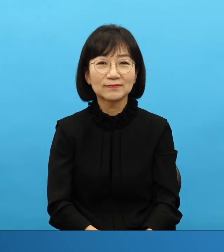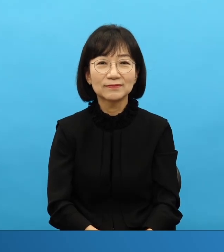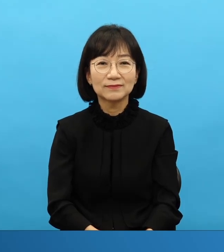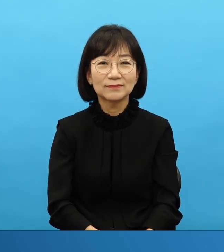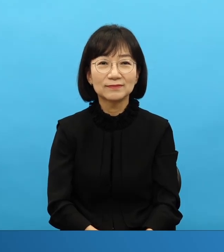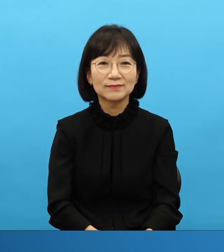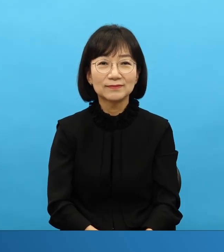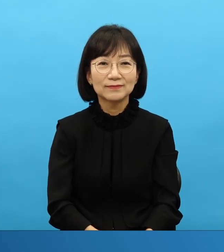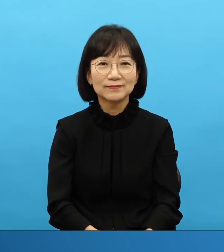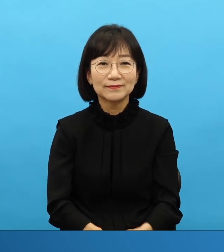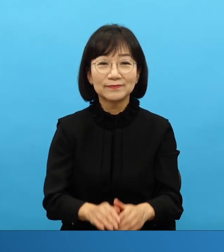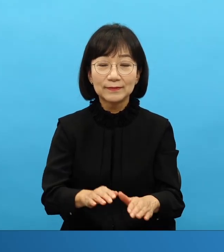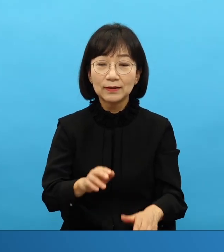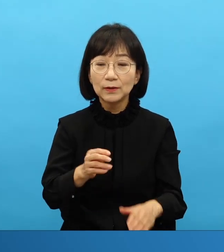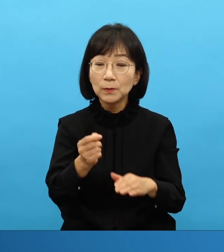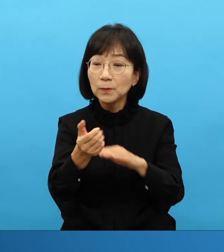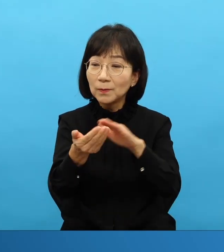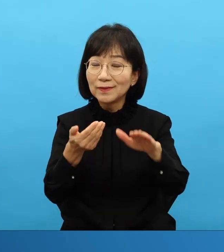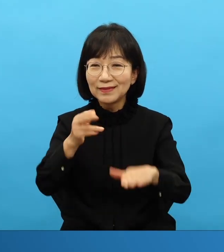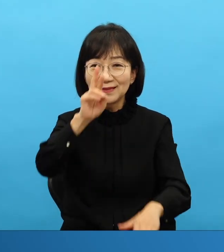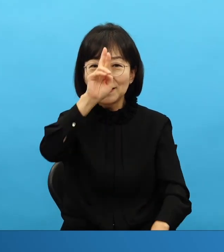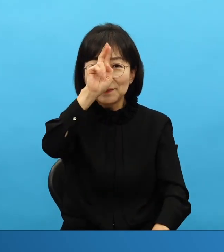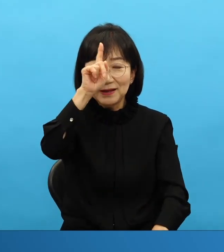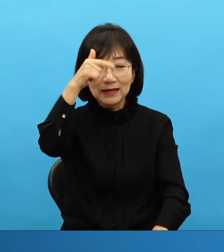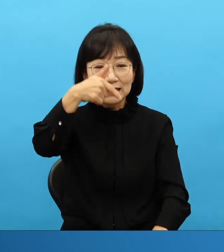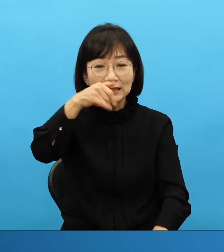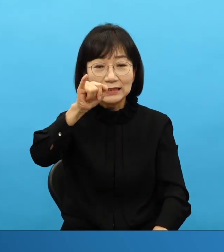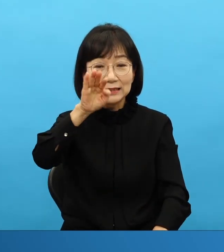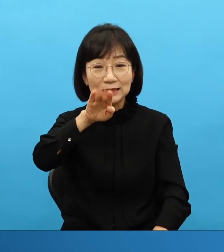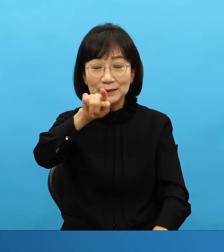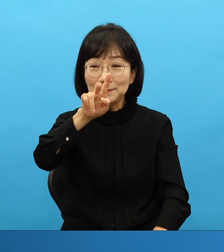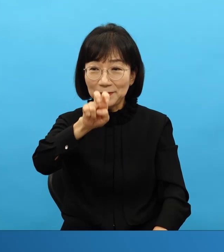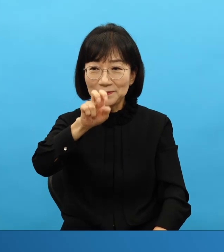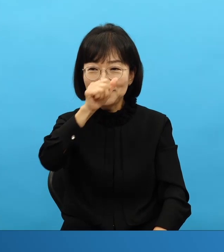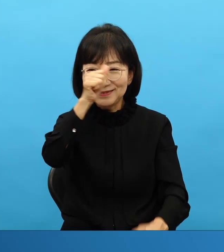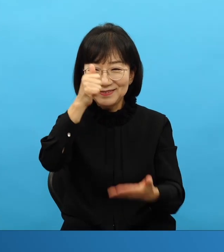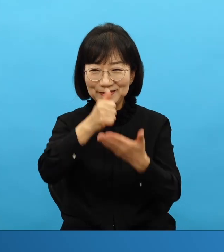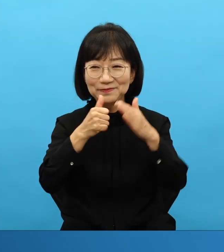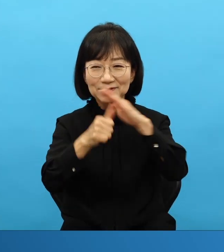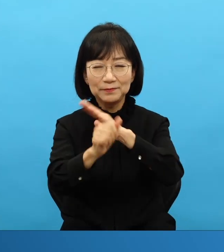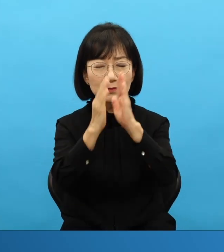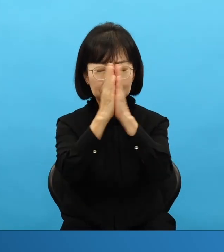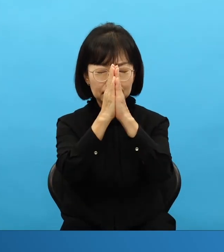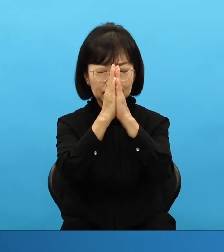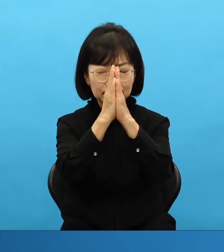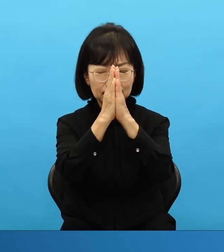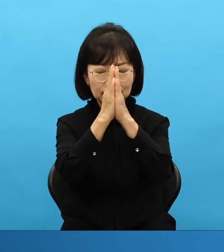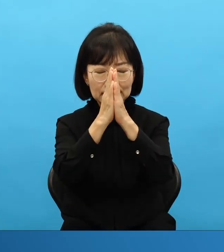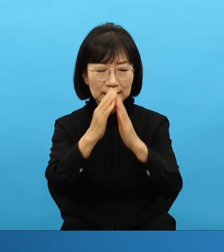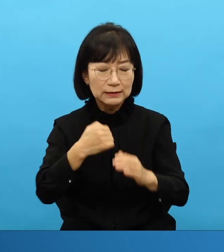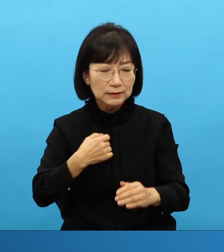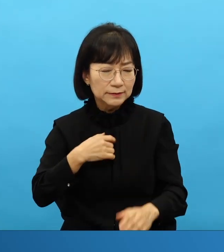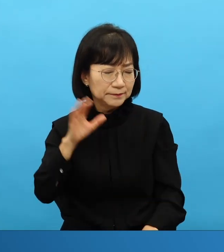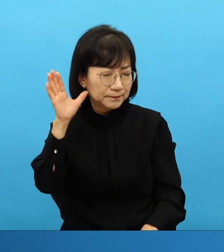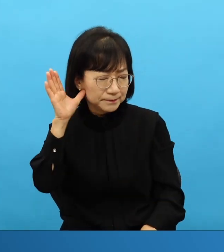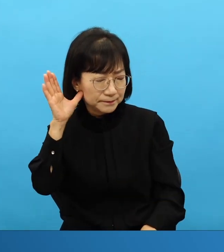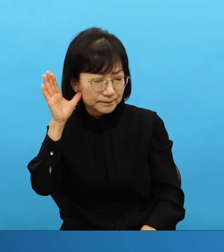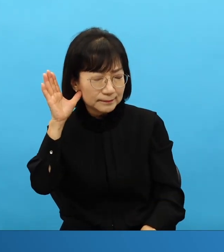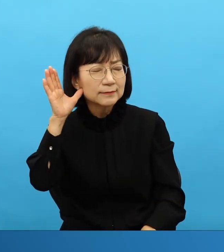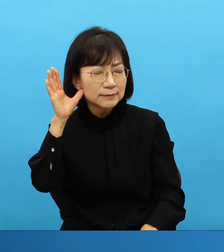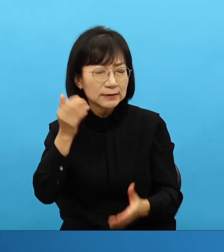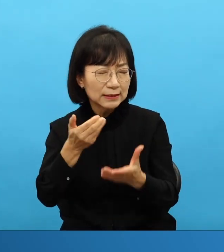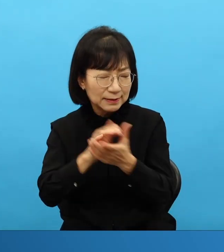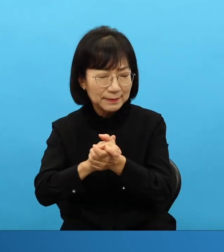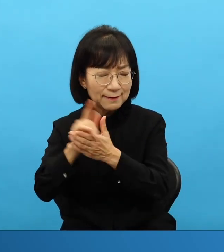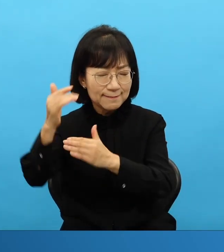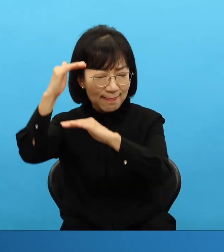우리 박기범 장로님 기도해 주셨는데 꼭 그 기도대로 되기를 진짜 소원하면서 기도했습니다. 刚刚我们朴启范